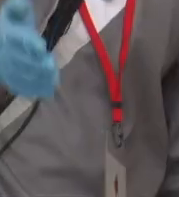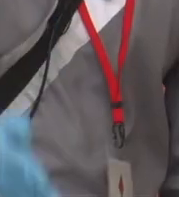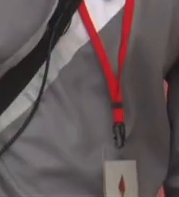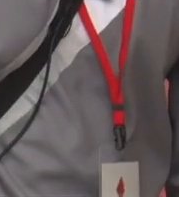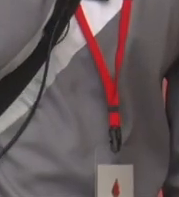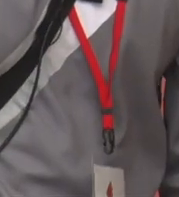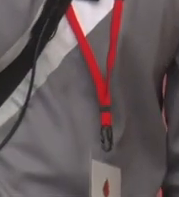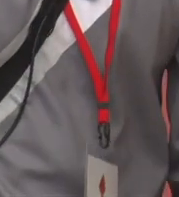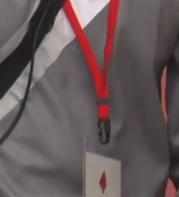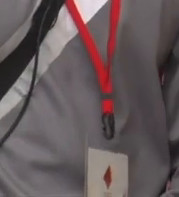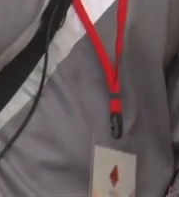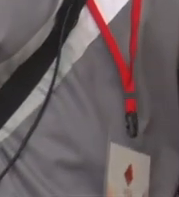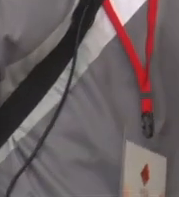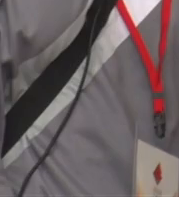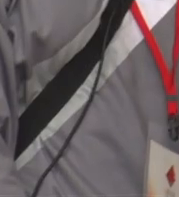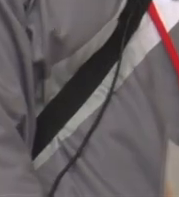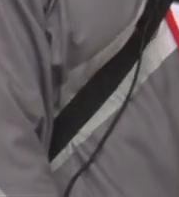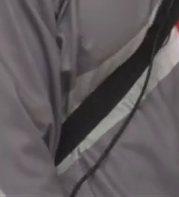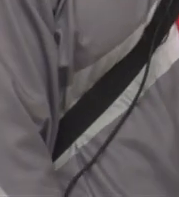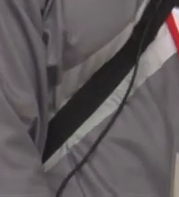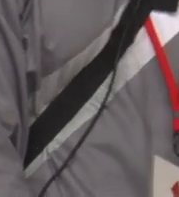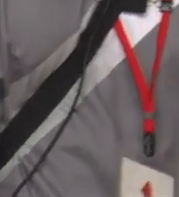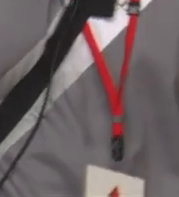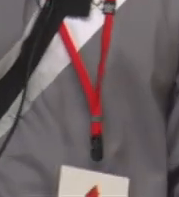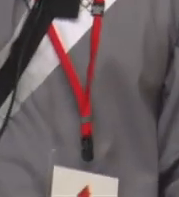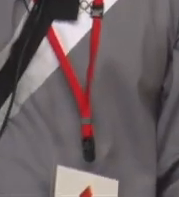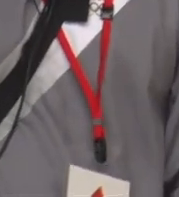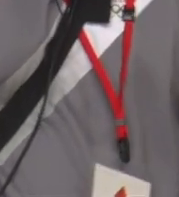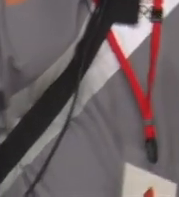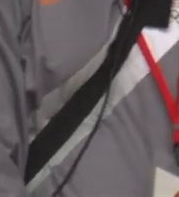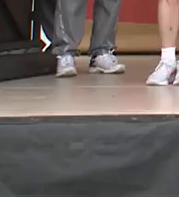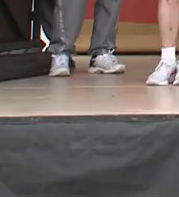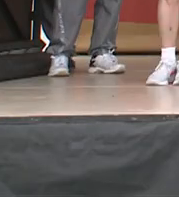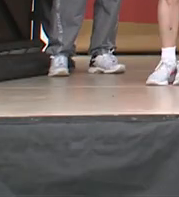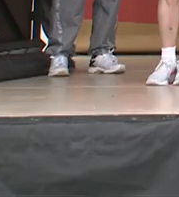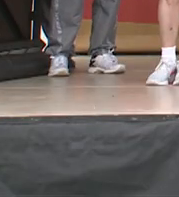それではこれより聖火を納会いたします。